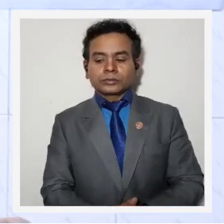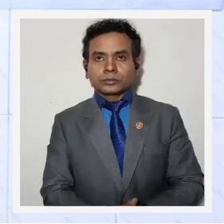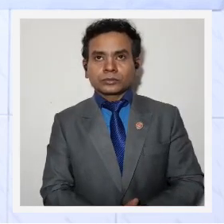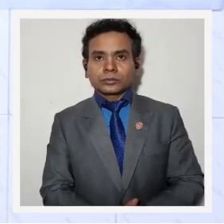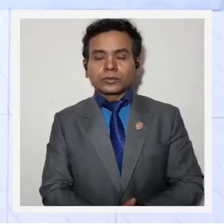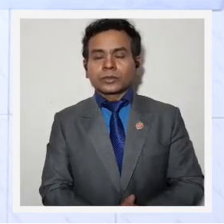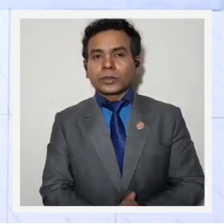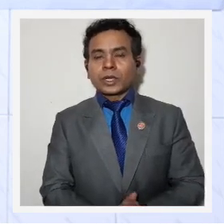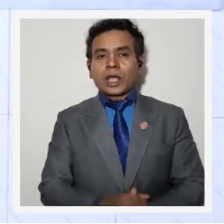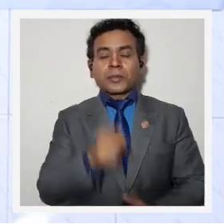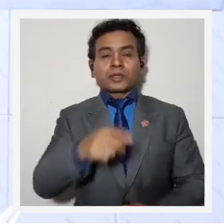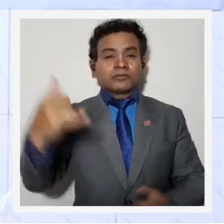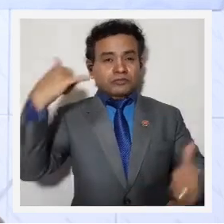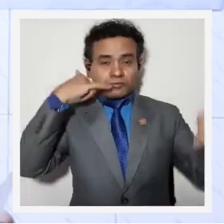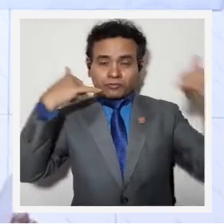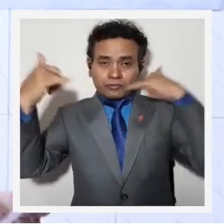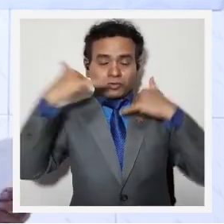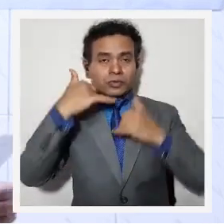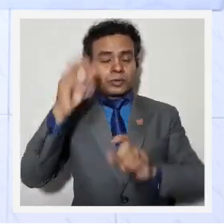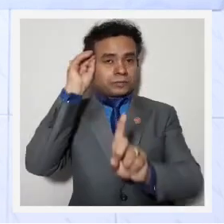৪,০০,৯,৪০১টি